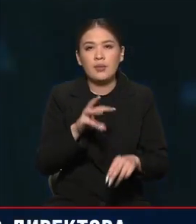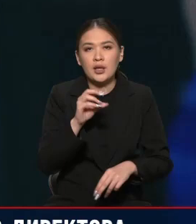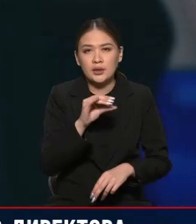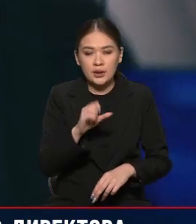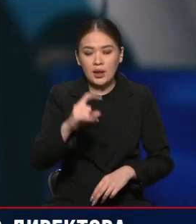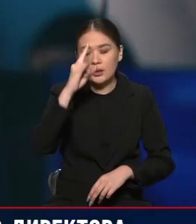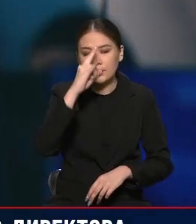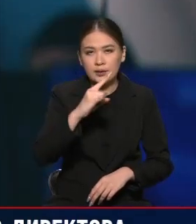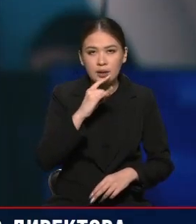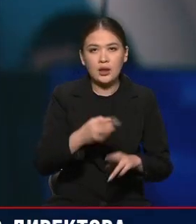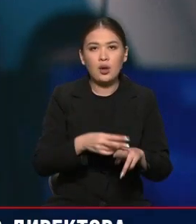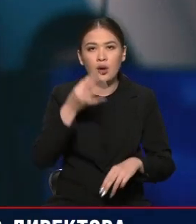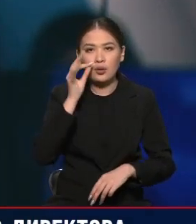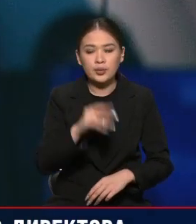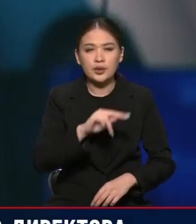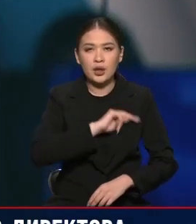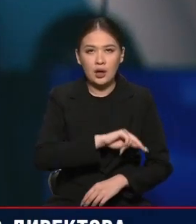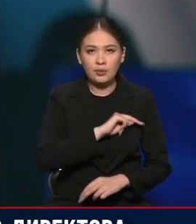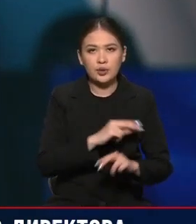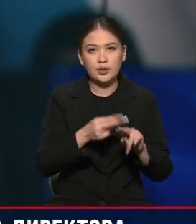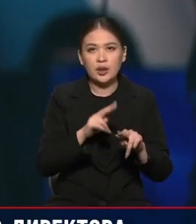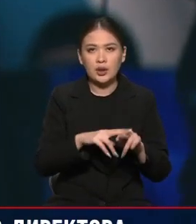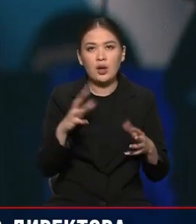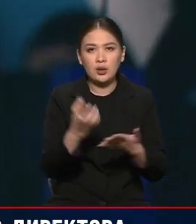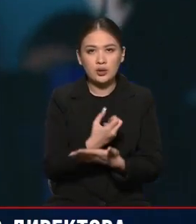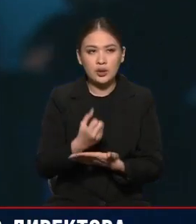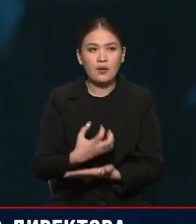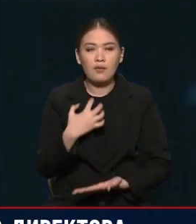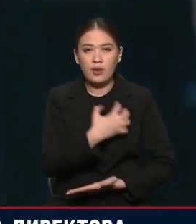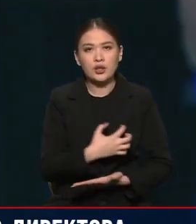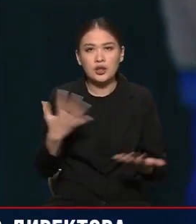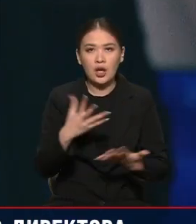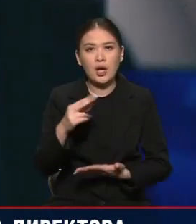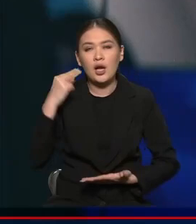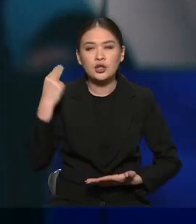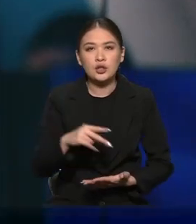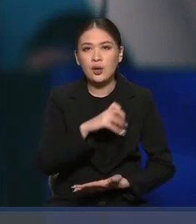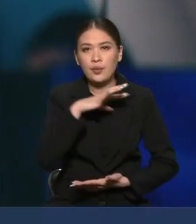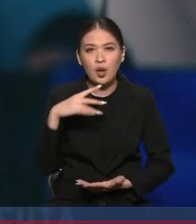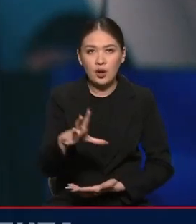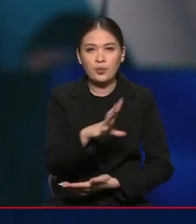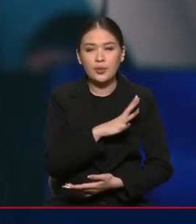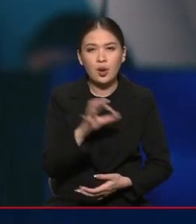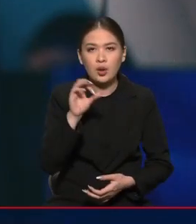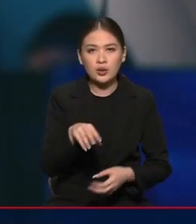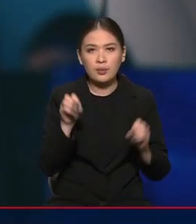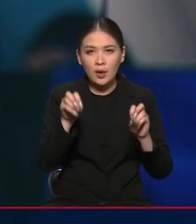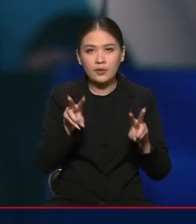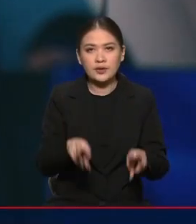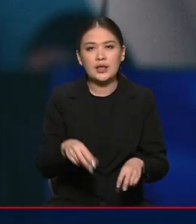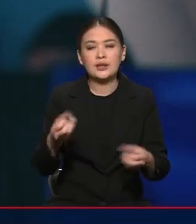Казахстана свой опыт работы в журналистской отрасли это очень важно ведь качество во многом зависит от профессионализма